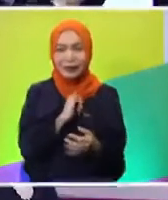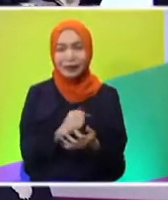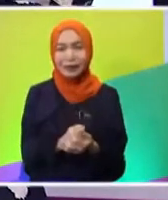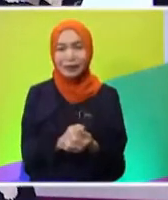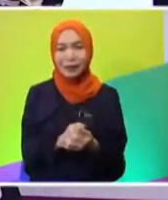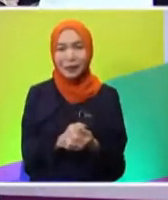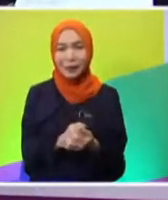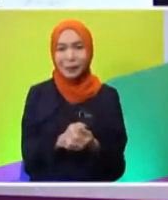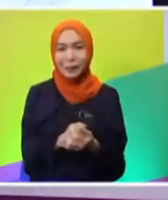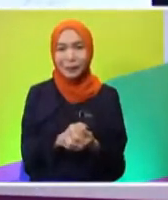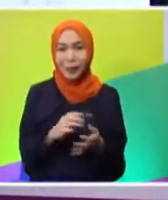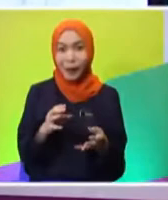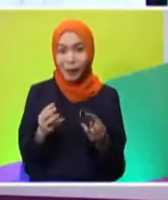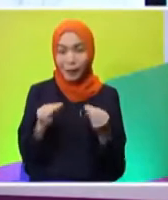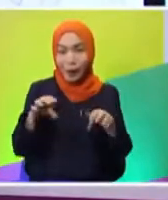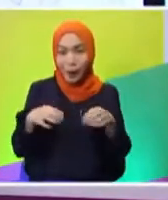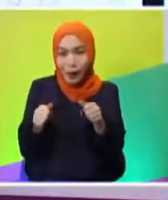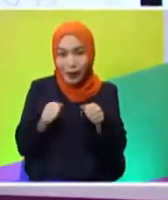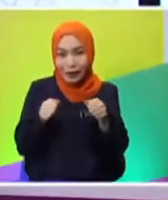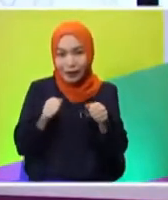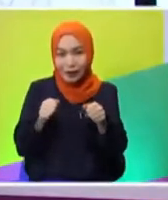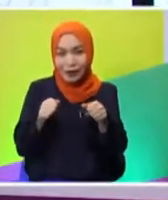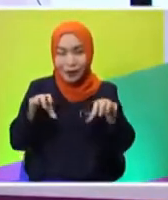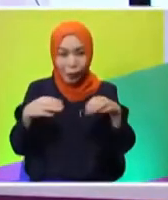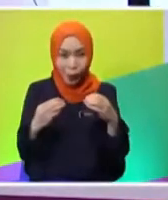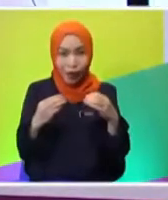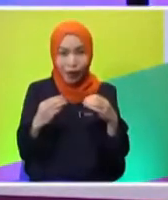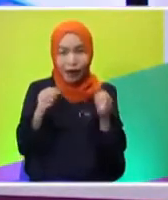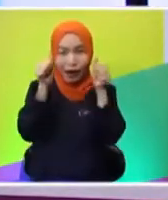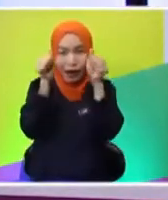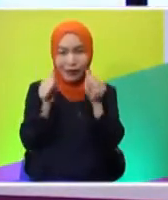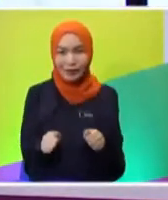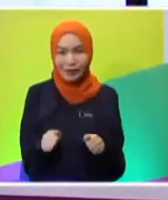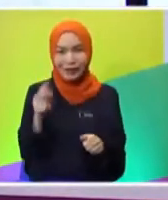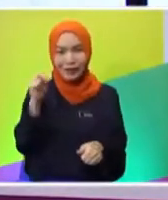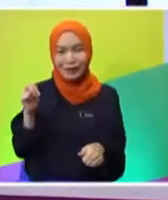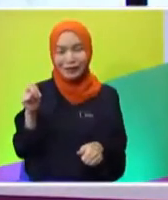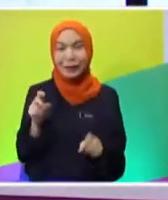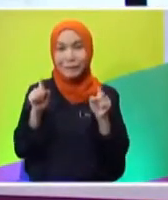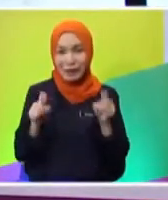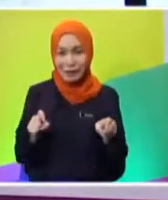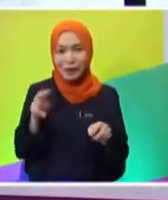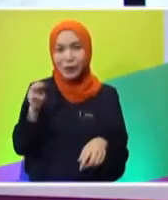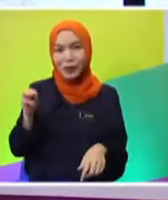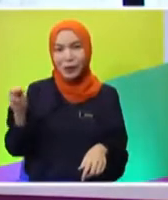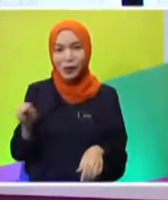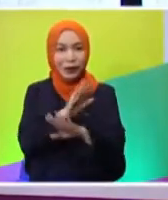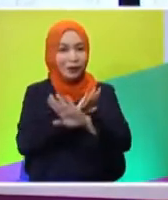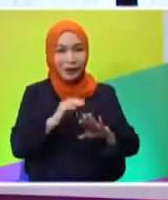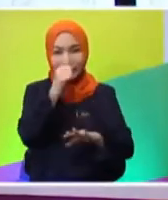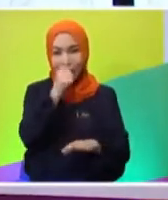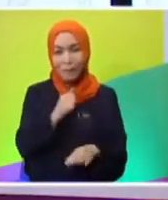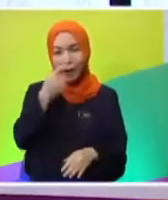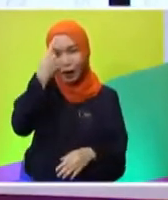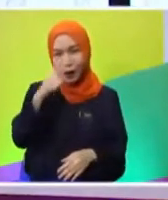kita ada activity untuk membina arcel sebentar lagi runtuhnya pastinya murid-murid juga sudah tidak sabar